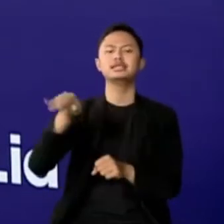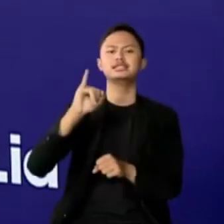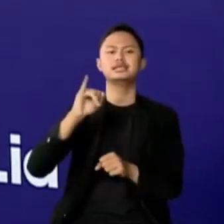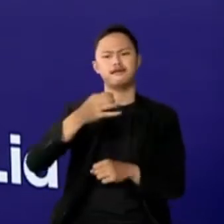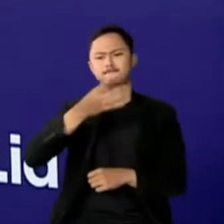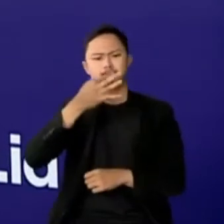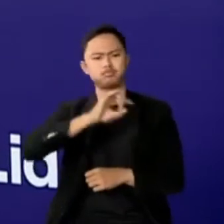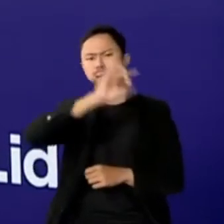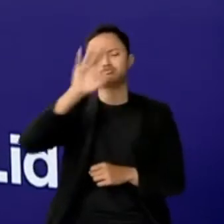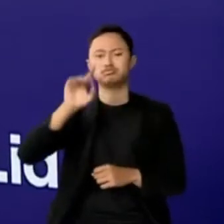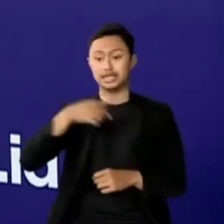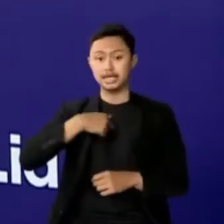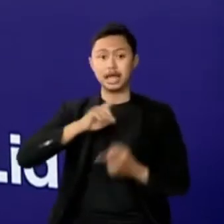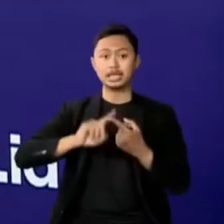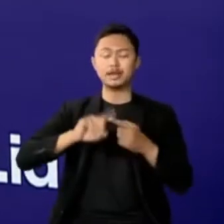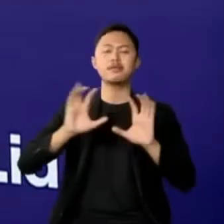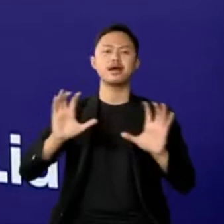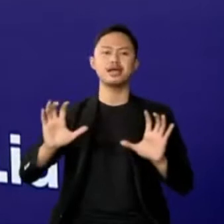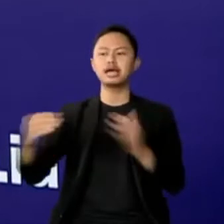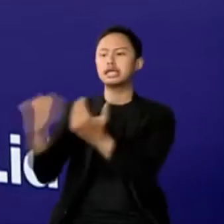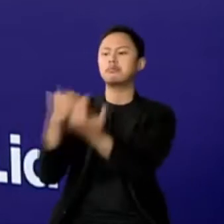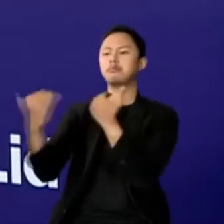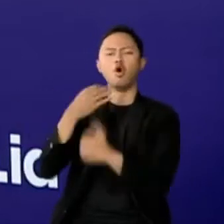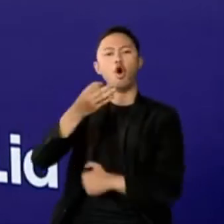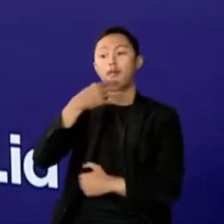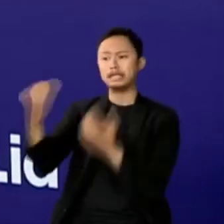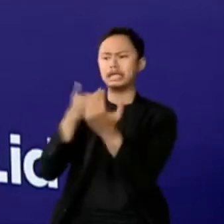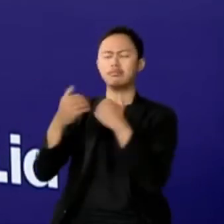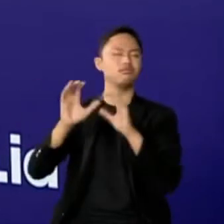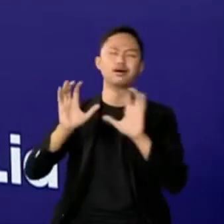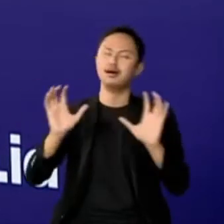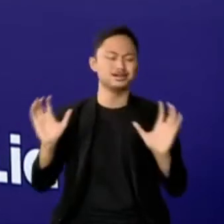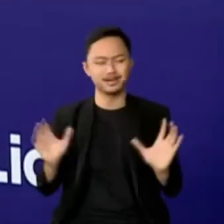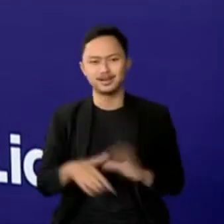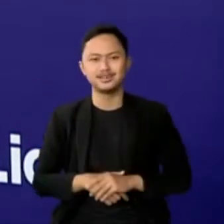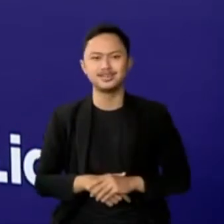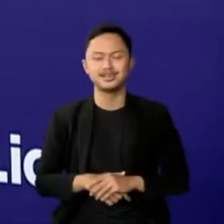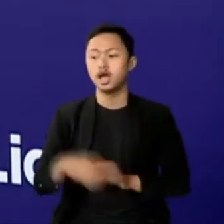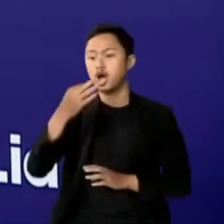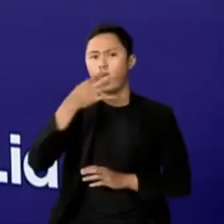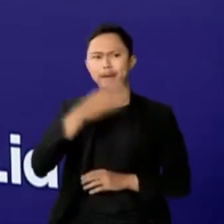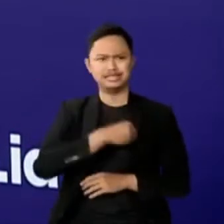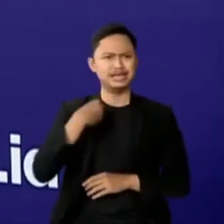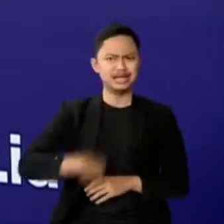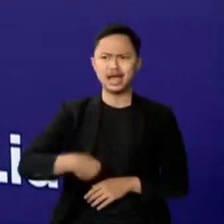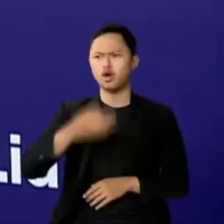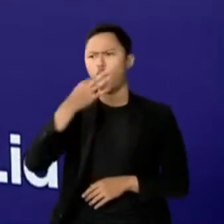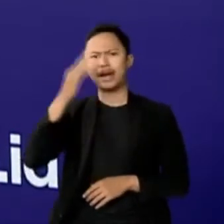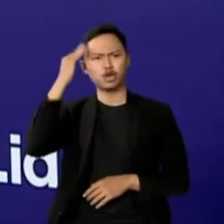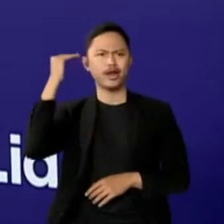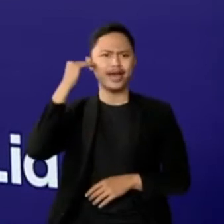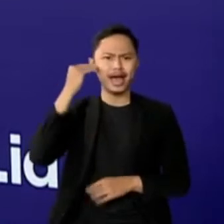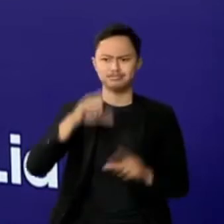rasa ini karena banyak temen yang ngirim obat itu banyak Prof muhaya obat dari China Korea